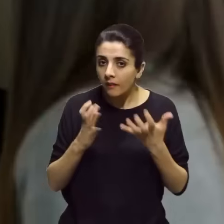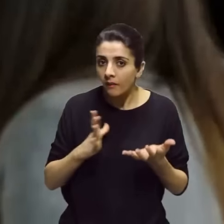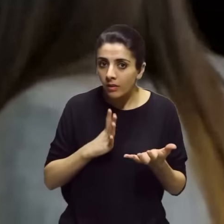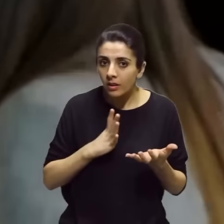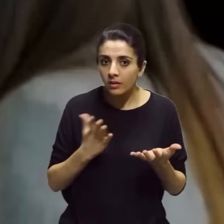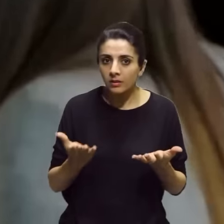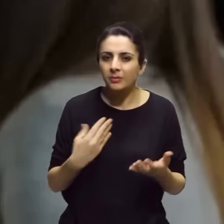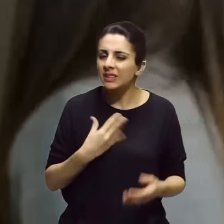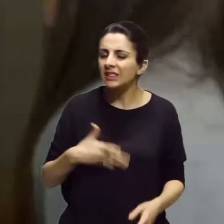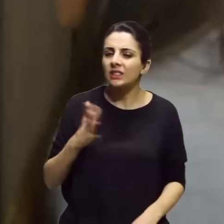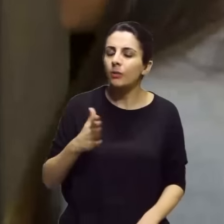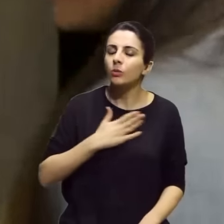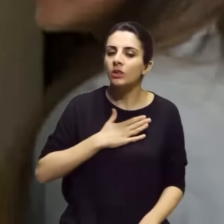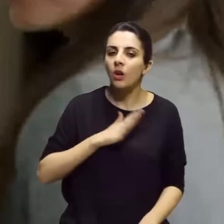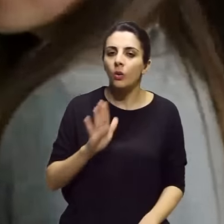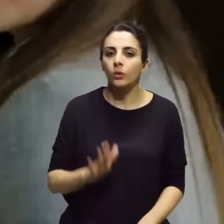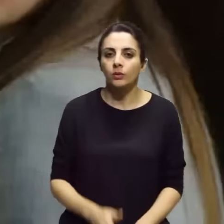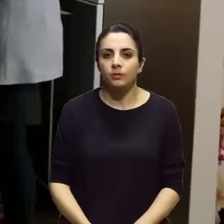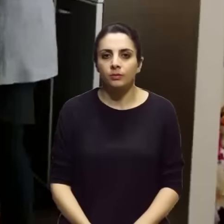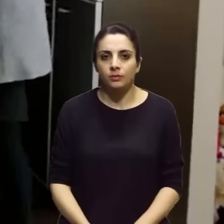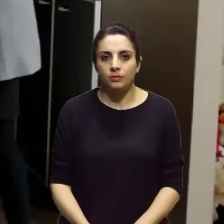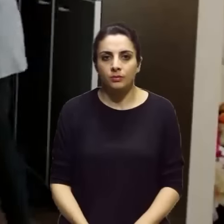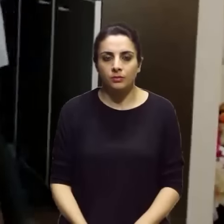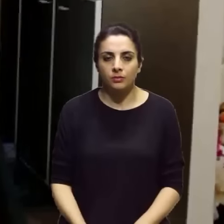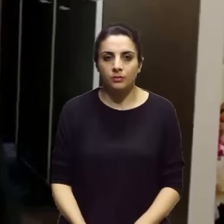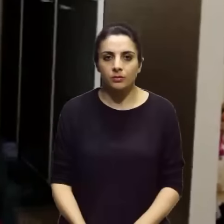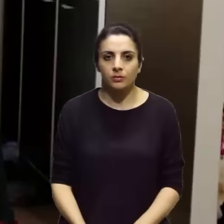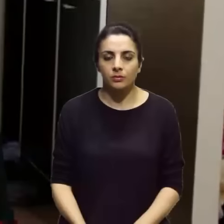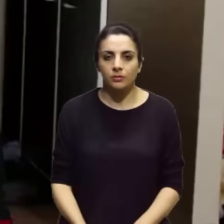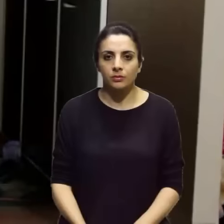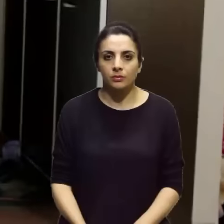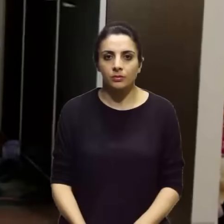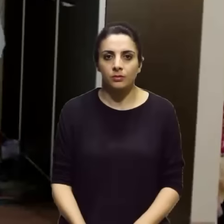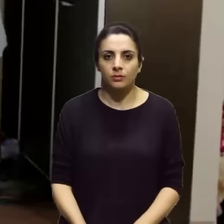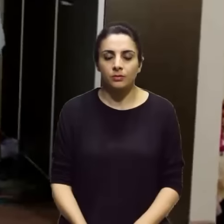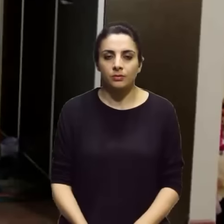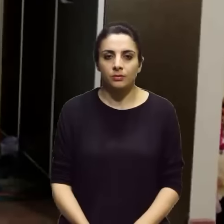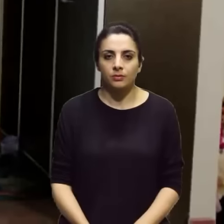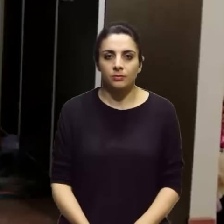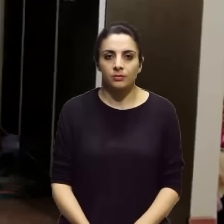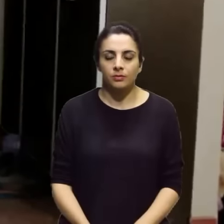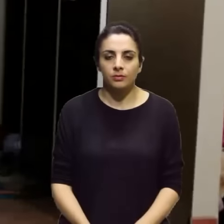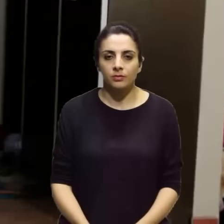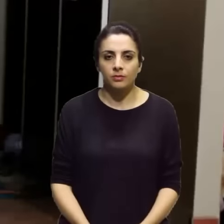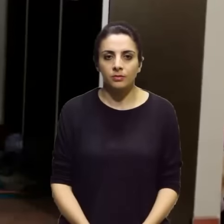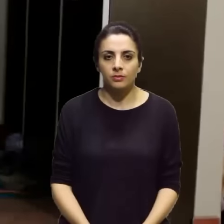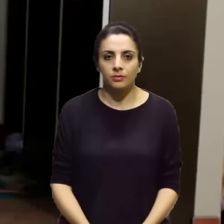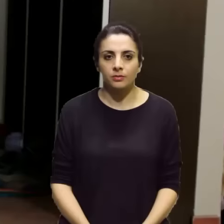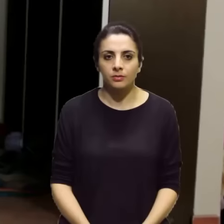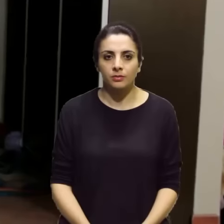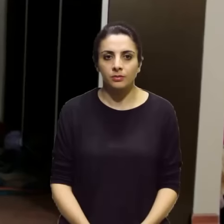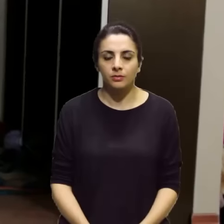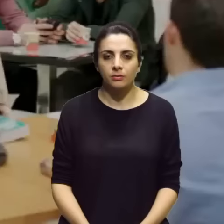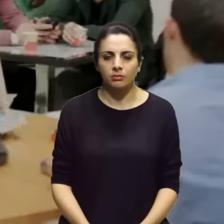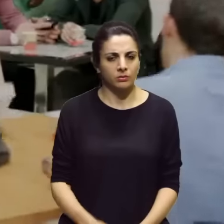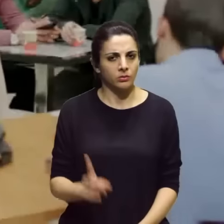yapmış. İstemiyorum, sağ ol. Suratı 5 karış asık. Direkt merdivenlere döndü. Ayşem merakla arkasından bakarak kapattı